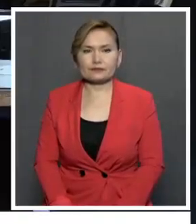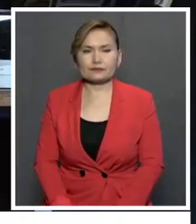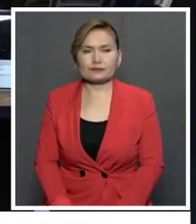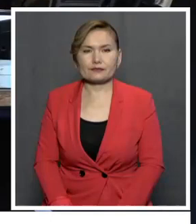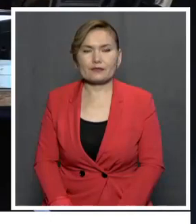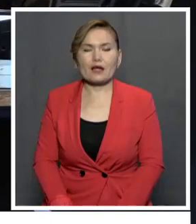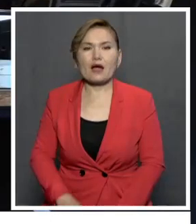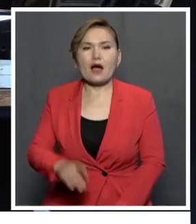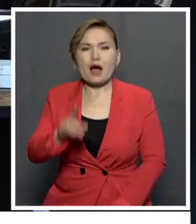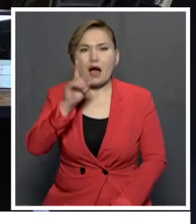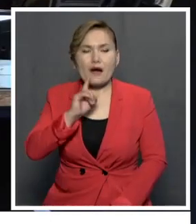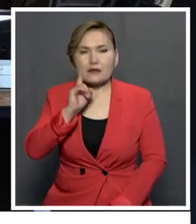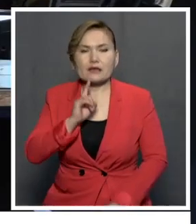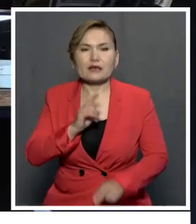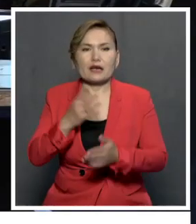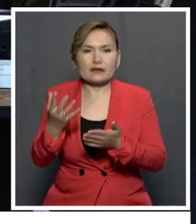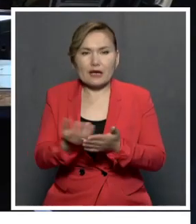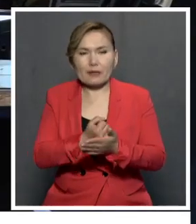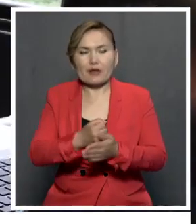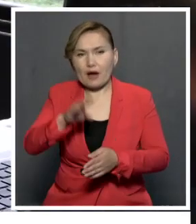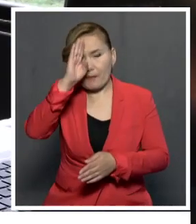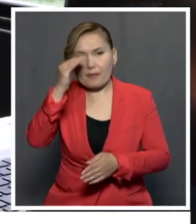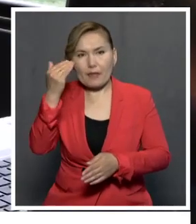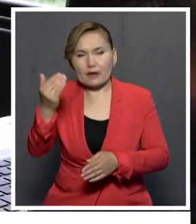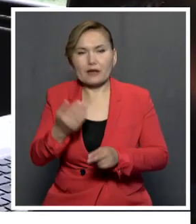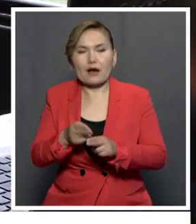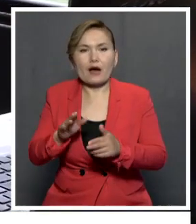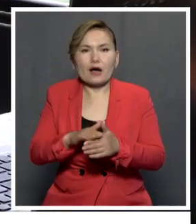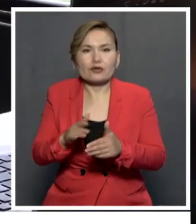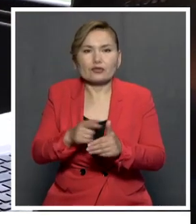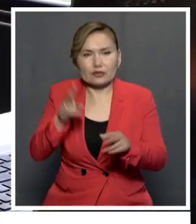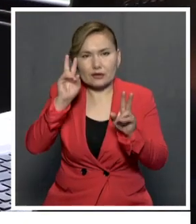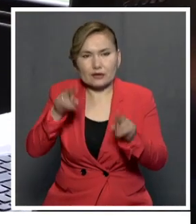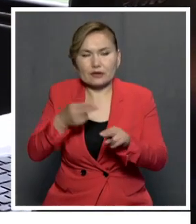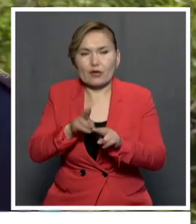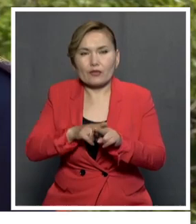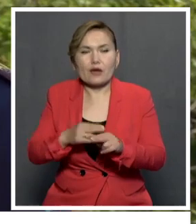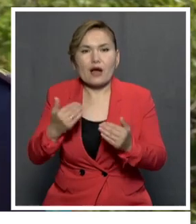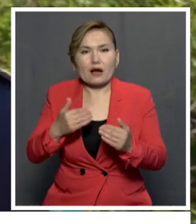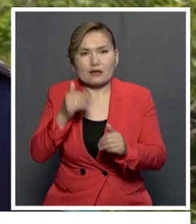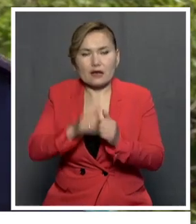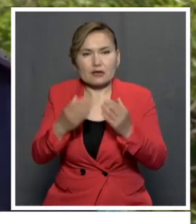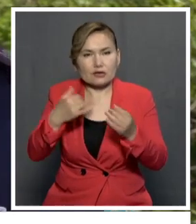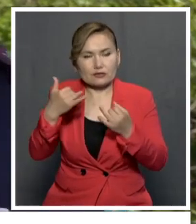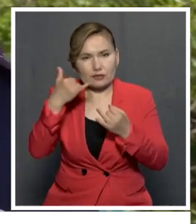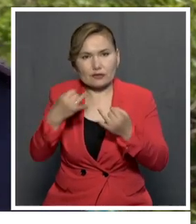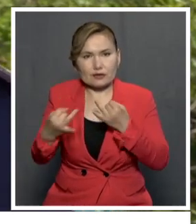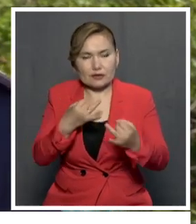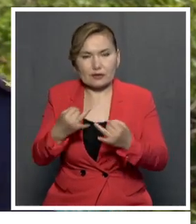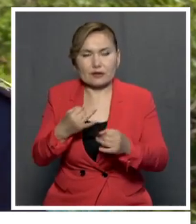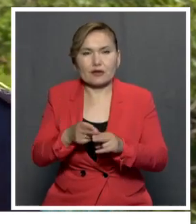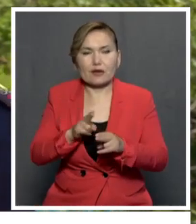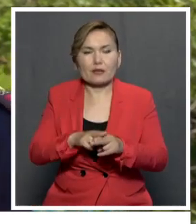Әзірге табылған бозбалалардың аты жөні белгісіз, өйткені байланыстың жоқтығынан құтқарушылар штабпен хабарласа алатын емес. Оларды тапқаны